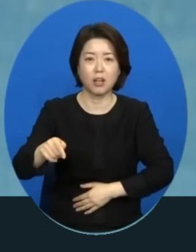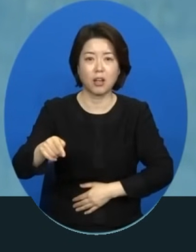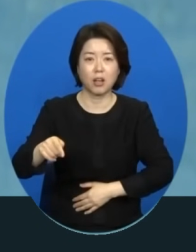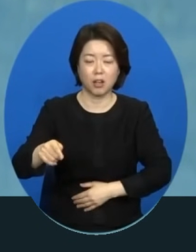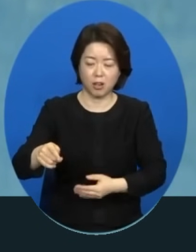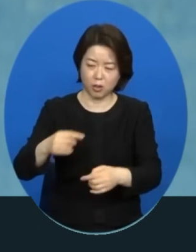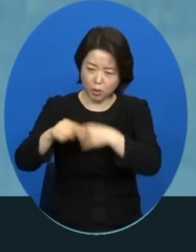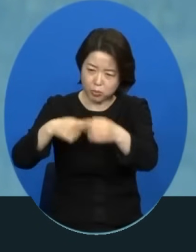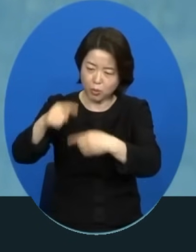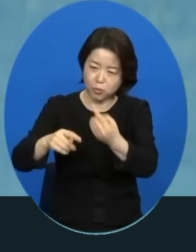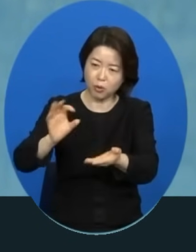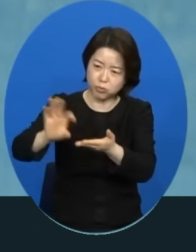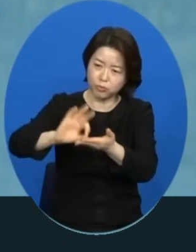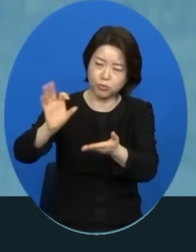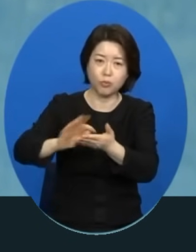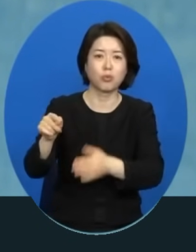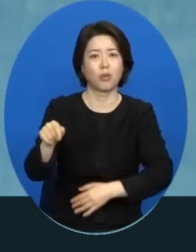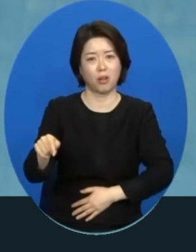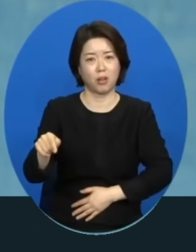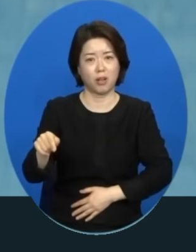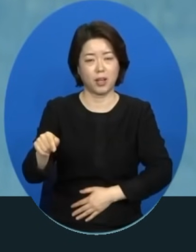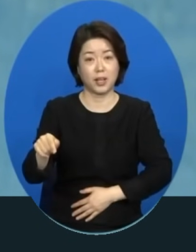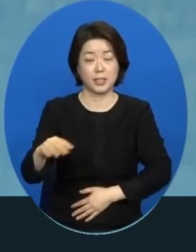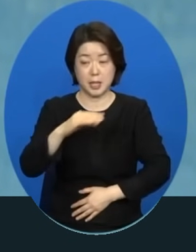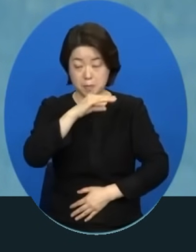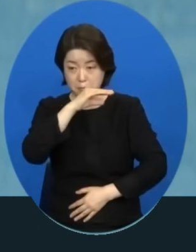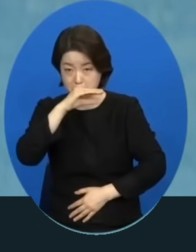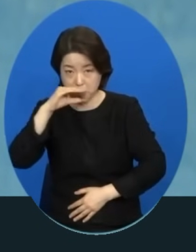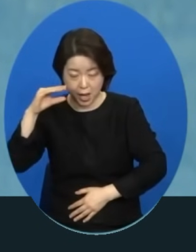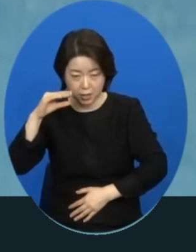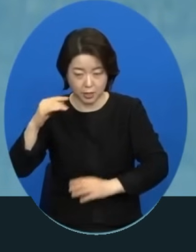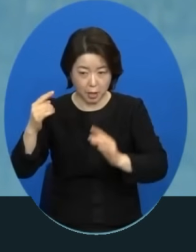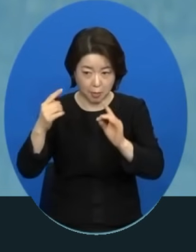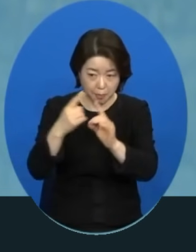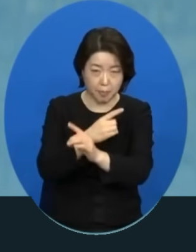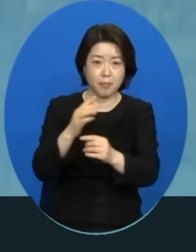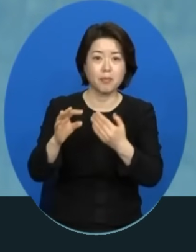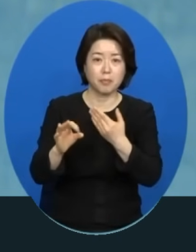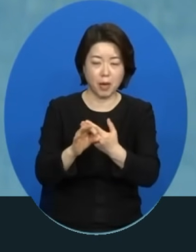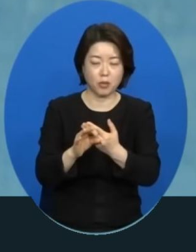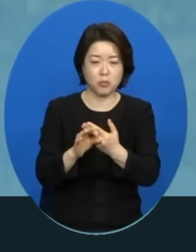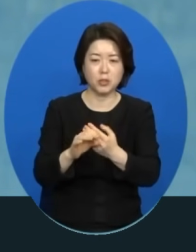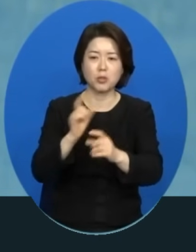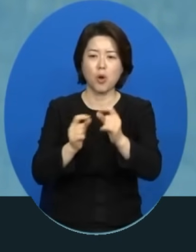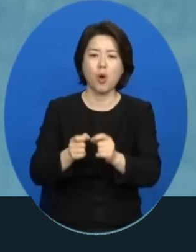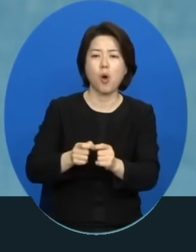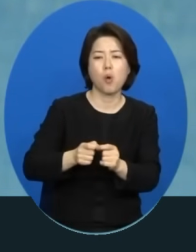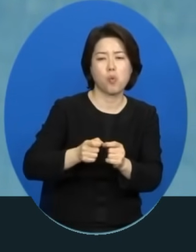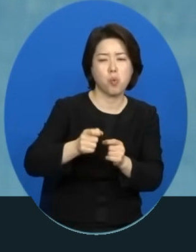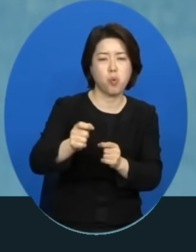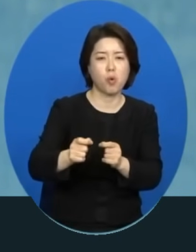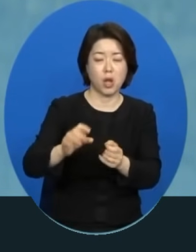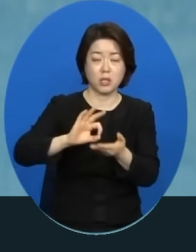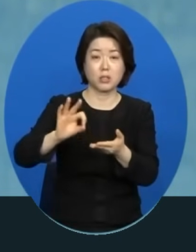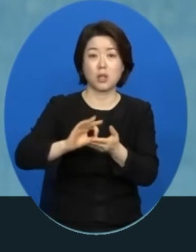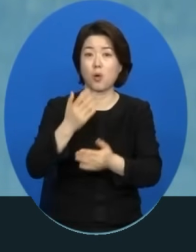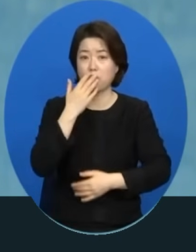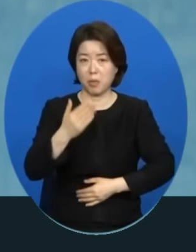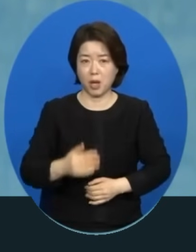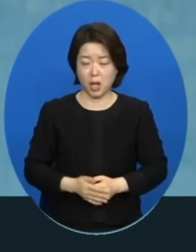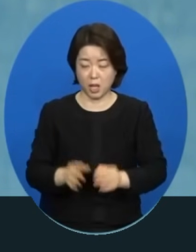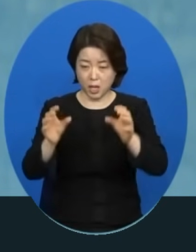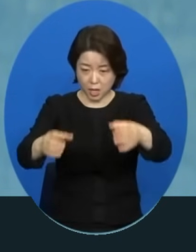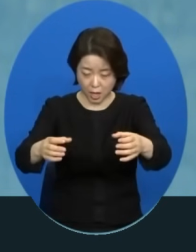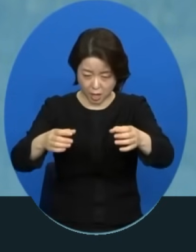무슨 낭비예요? 정비만 제대로 하면 수만 킬로를 탈 수 있는 타이어를, 그걸 못하니까